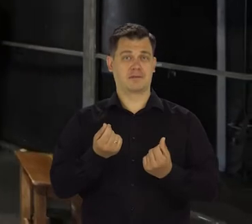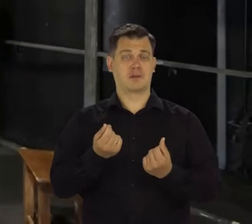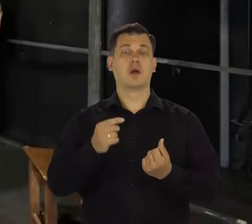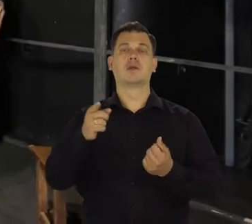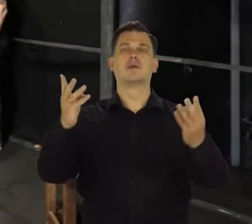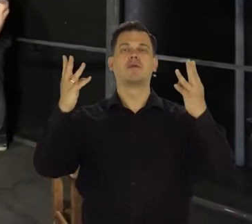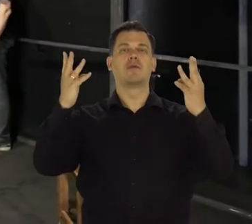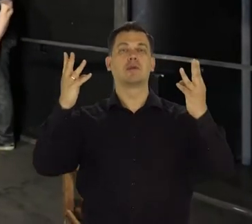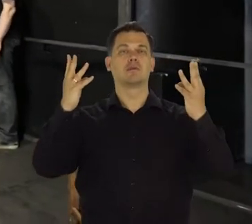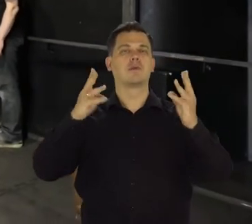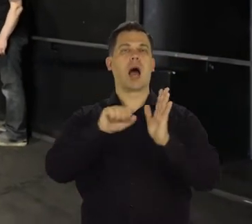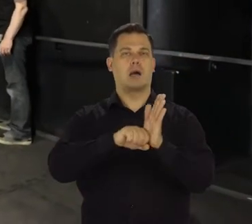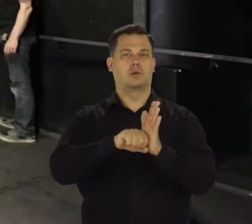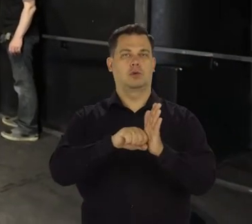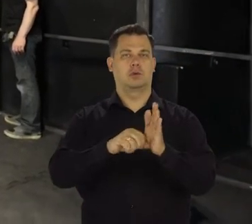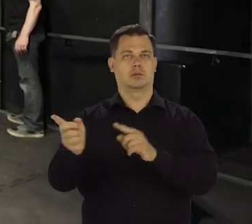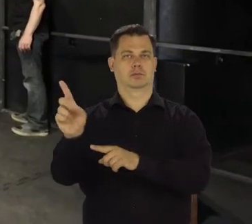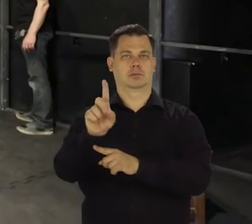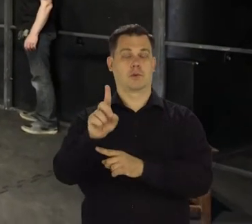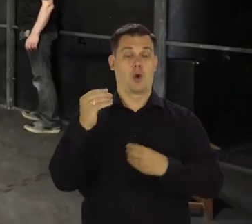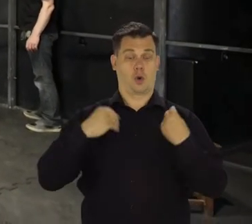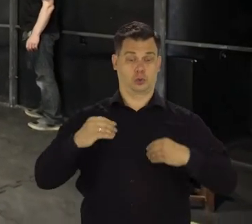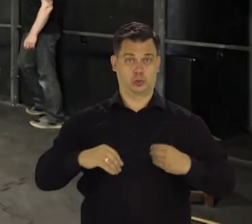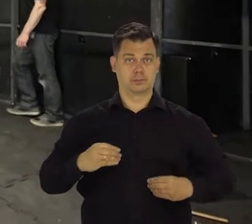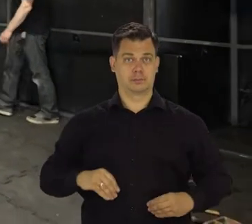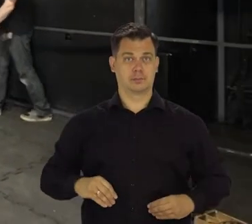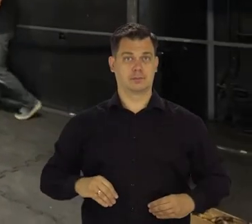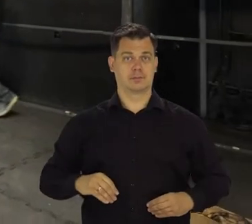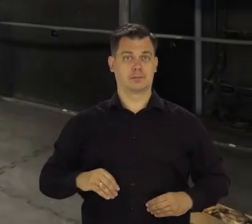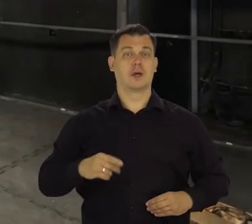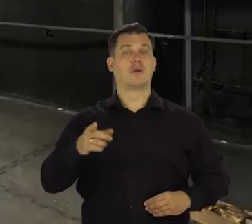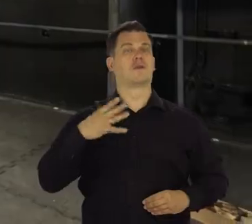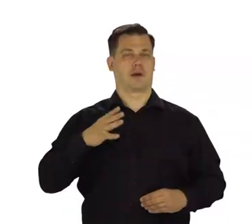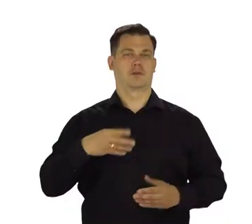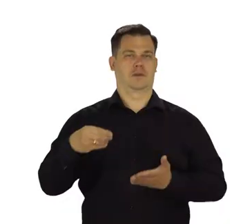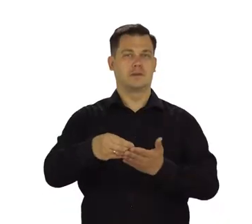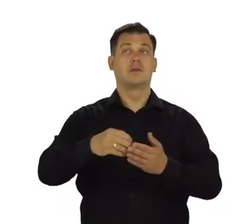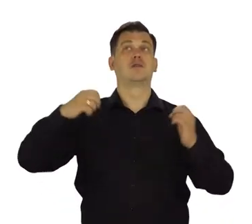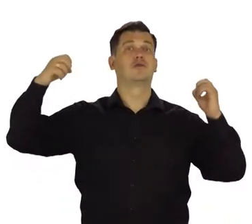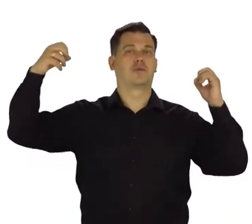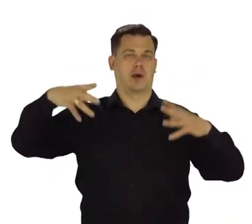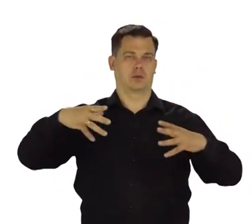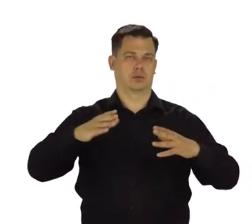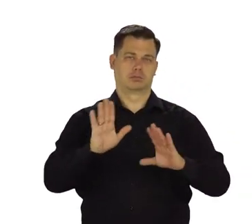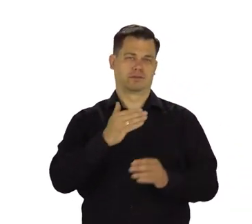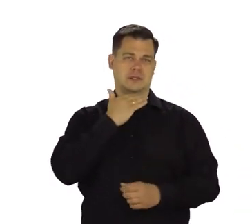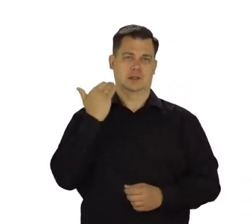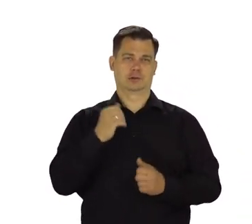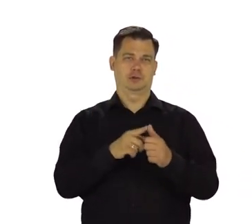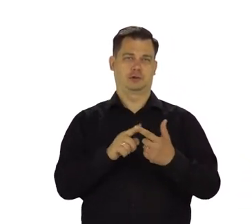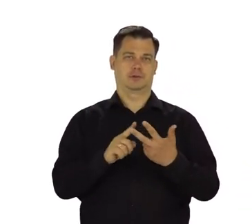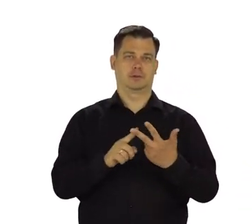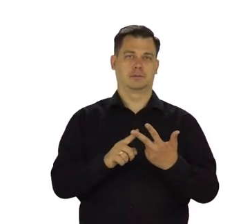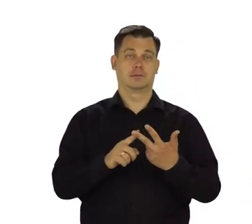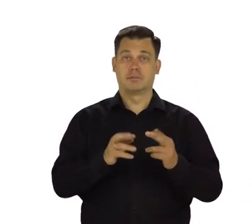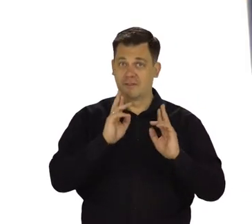to liczy się aktor, kostium, co warto inwestować i światło. I to